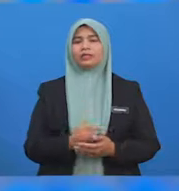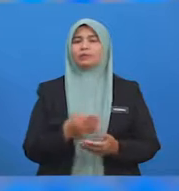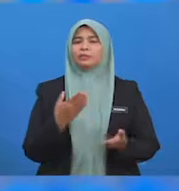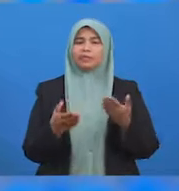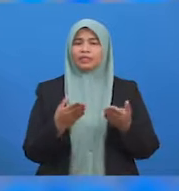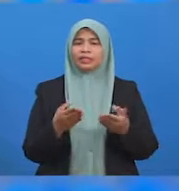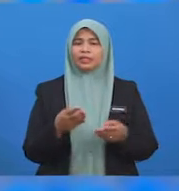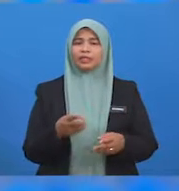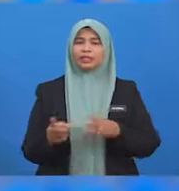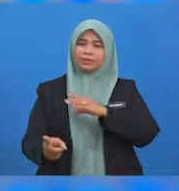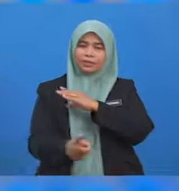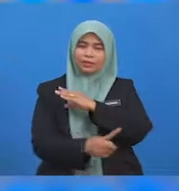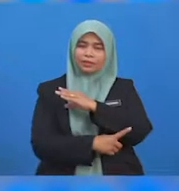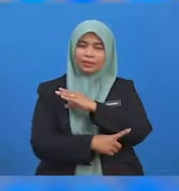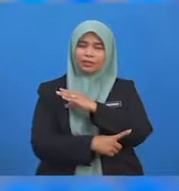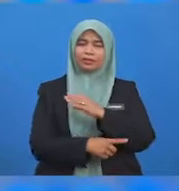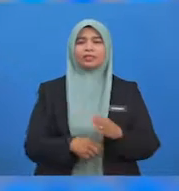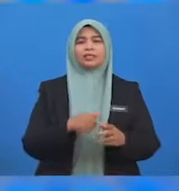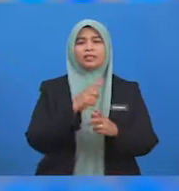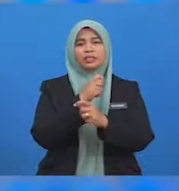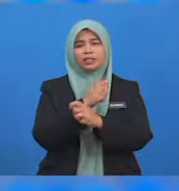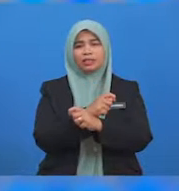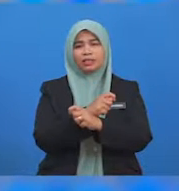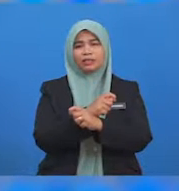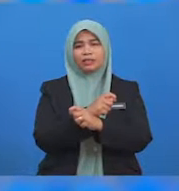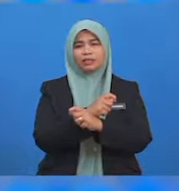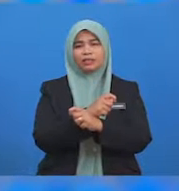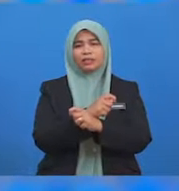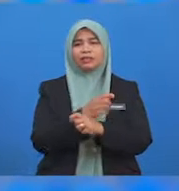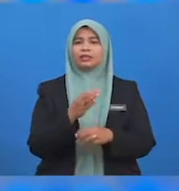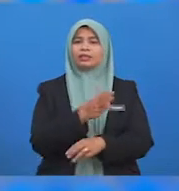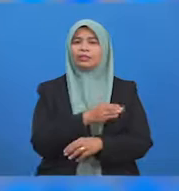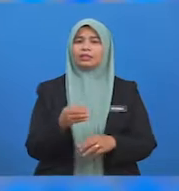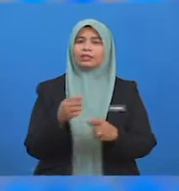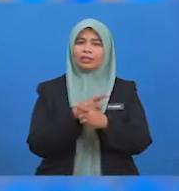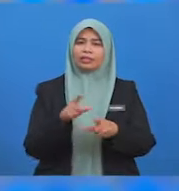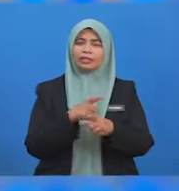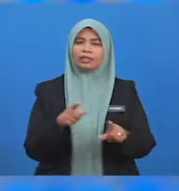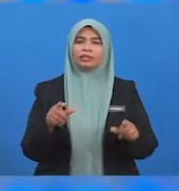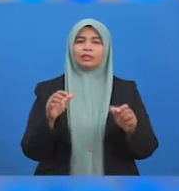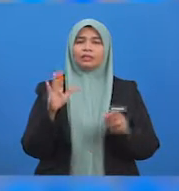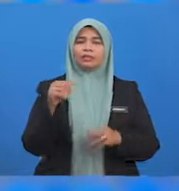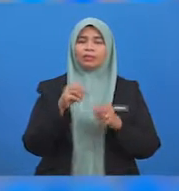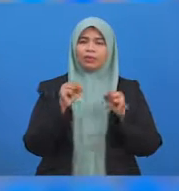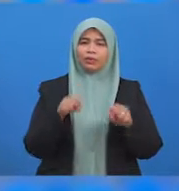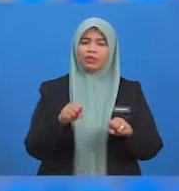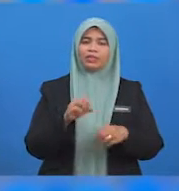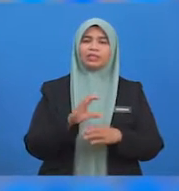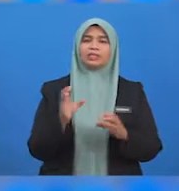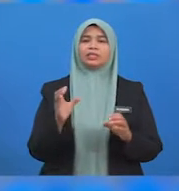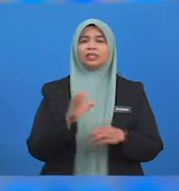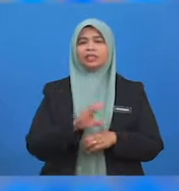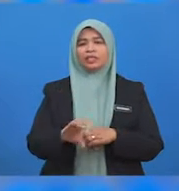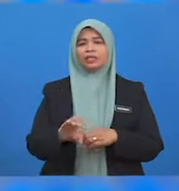dan lain-lain yang boleh mencegah dan menakutkan seseorang daripada melakukan